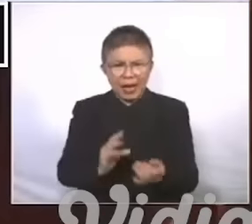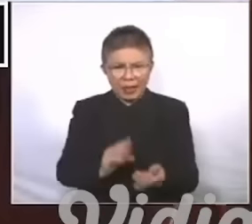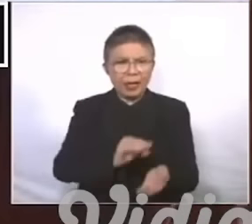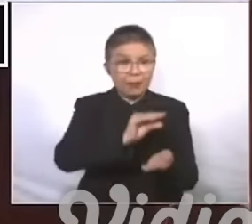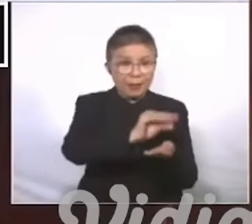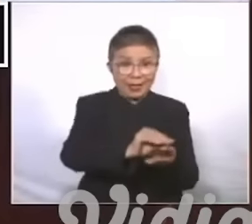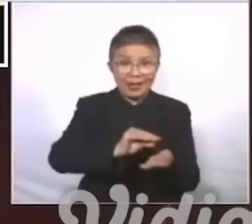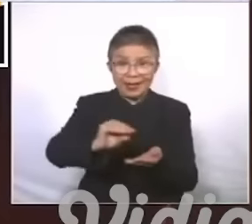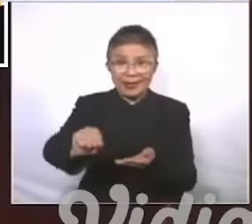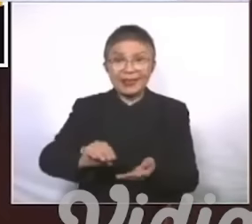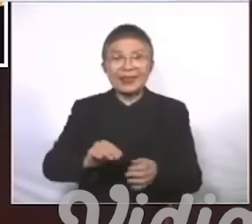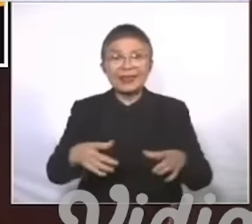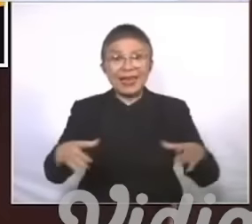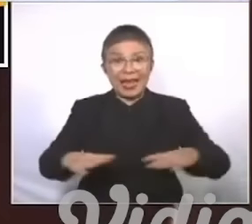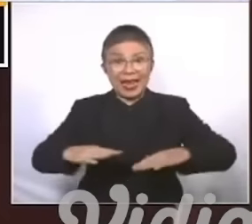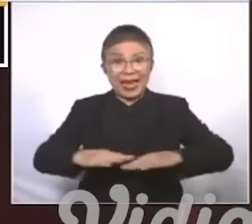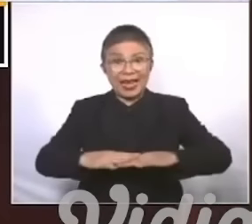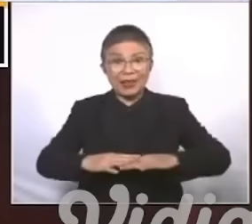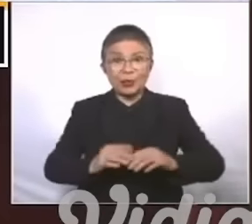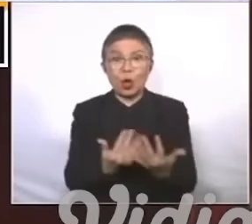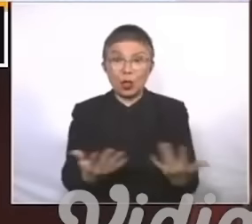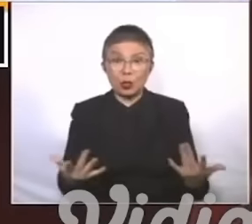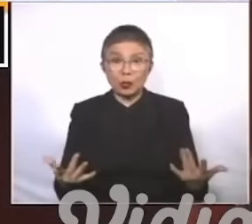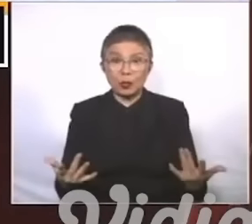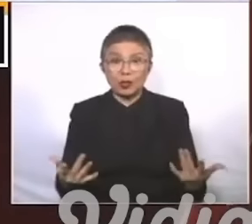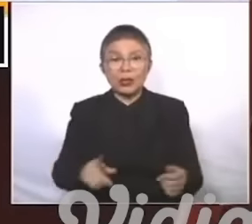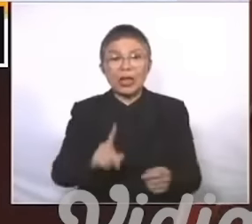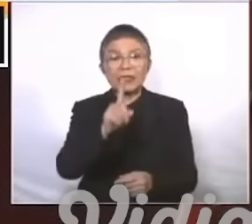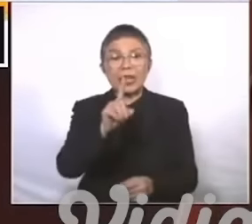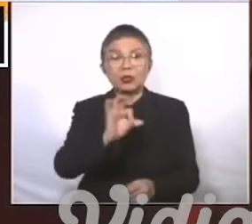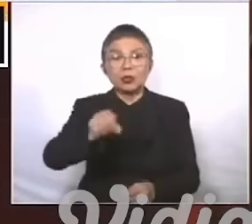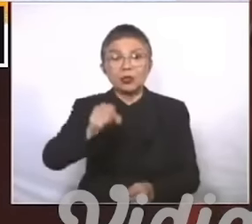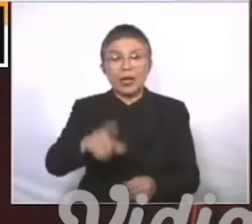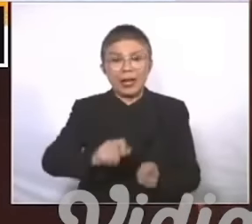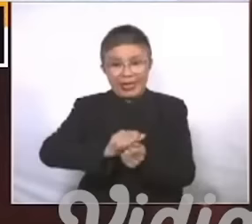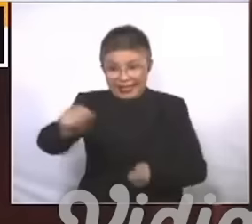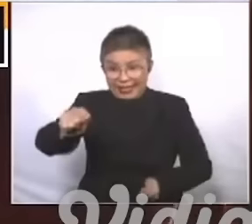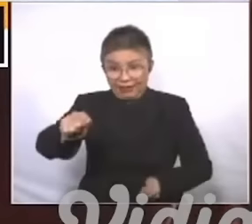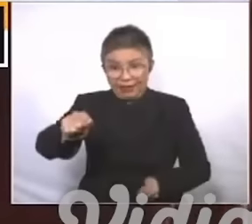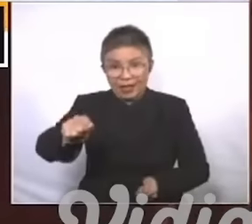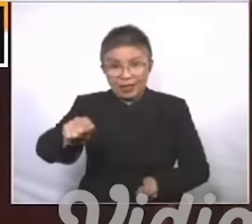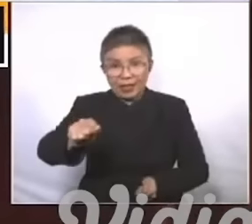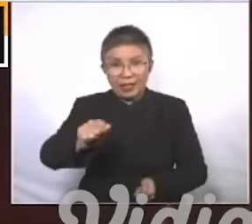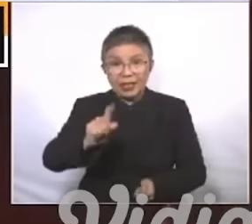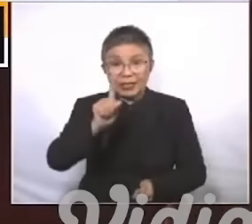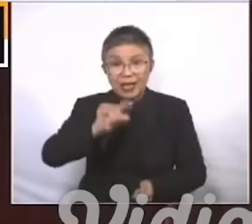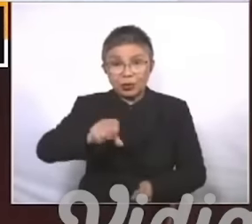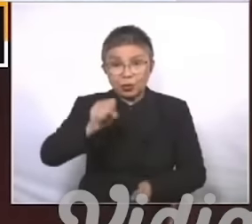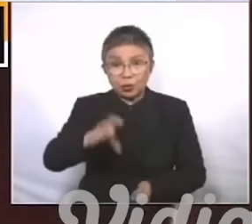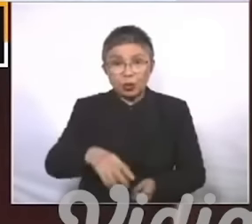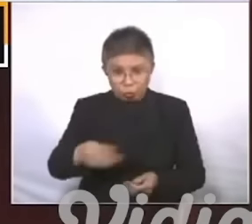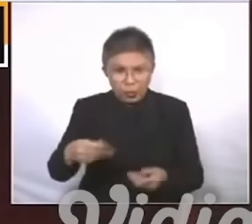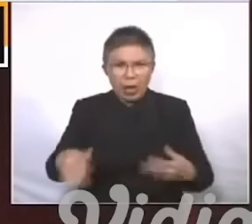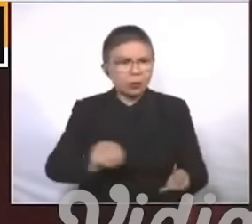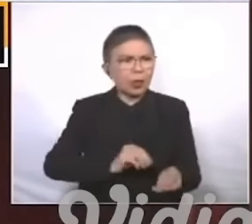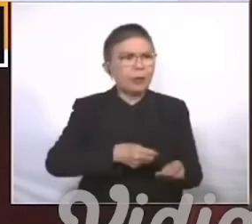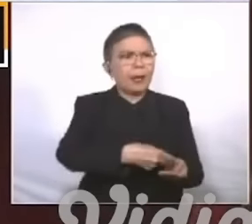pembagian tanah untuk rakyat agar merata, lalu ada 1 juta sertifikat. Setahu saya 1 juta sertifikat itu memang sudah